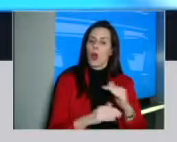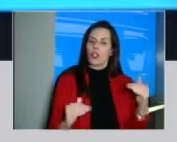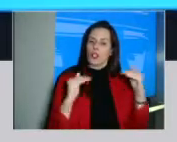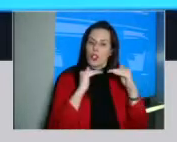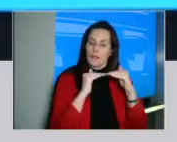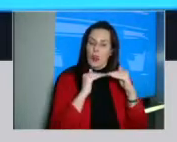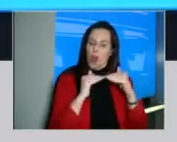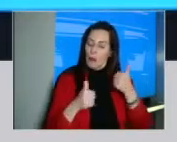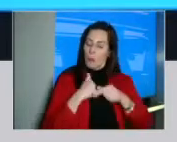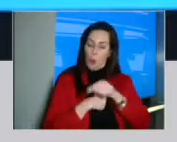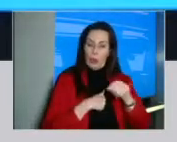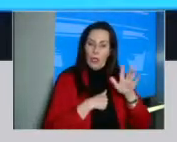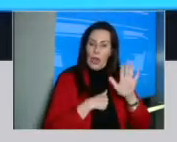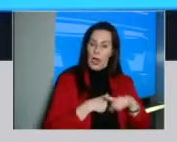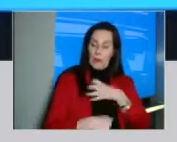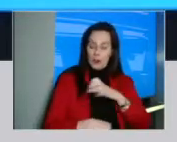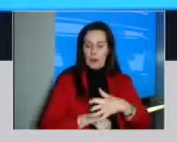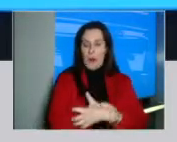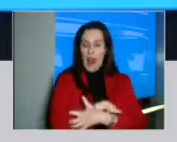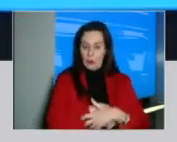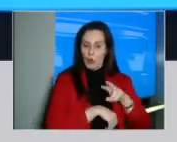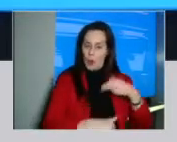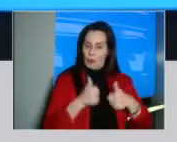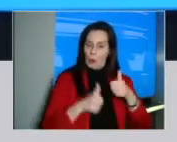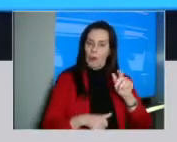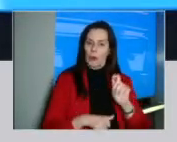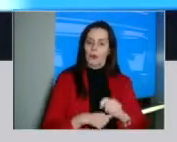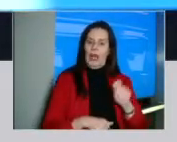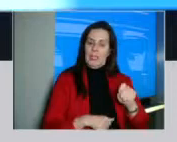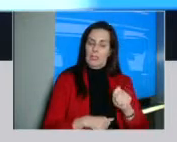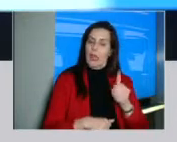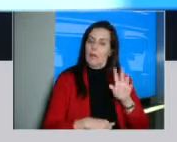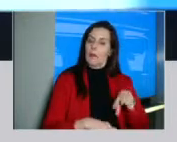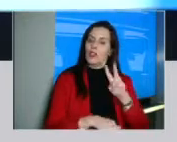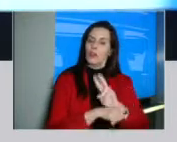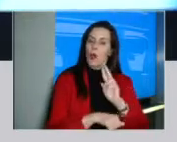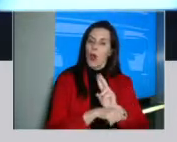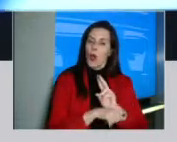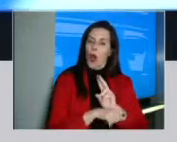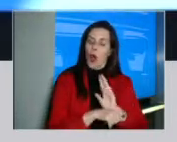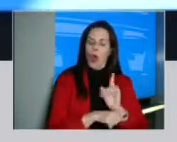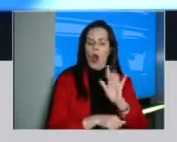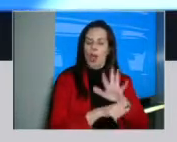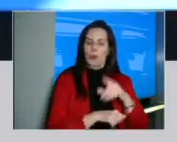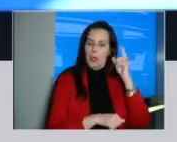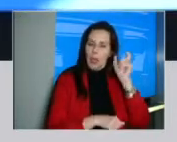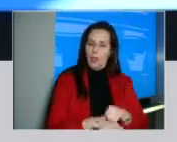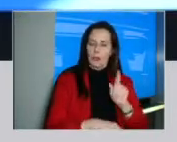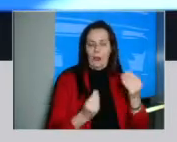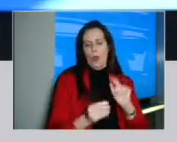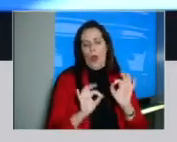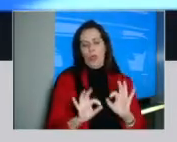שוויון בין מועמדים, ככה שגם עשירים וגם עניים יוכלו להתמודד בבחירות לכנסת, וגם לשמור על הטיית דעת הקהל באמצעים שהם לא